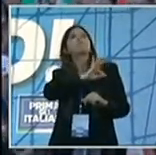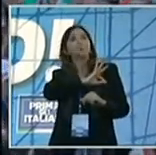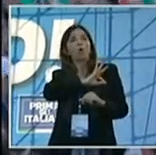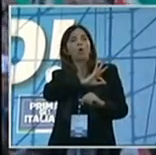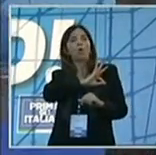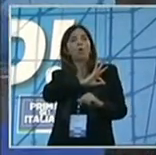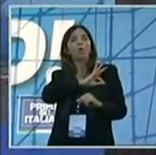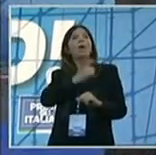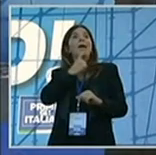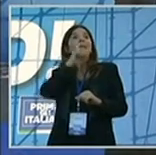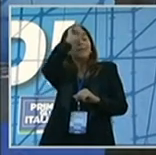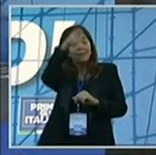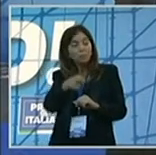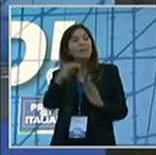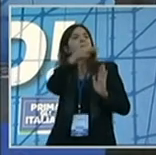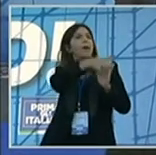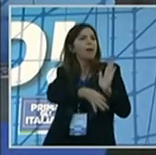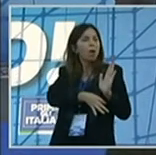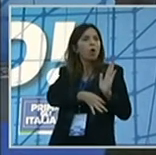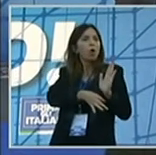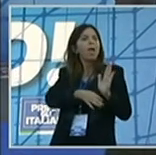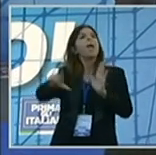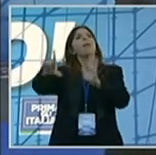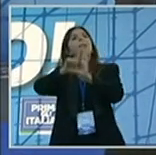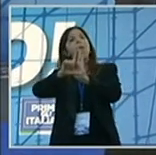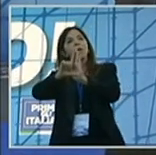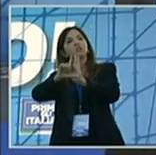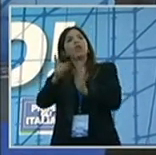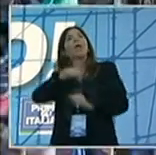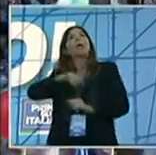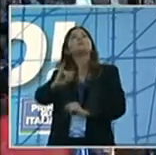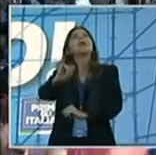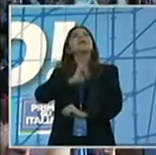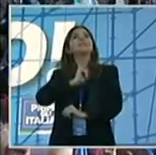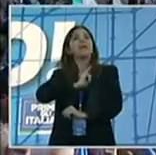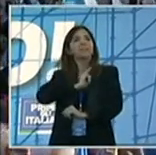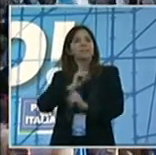chi rispetta le nostre regole, le nostre leggi e la nostra identità.